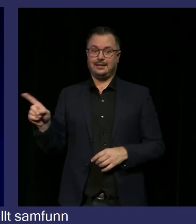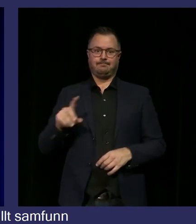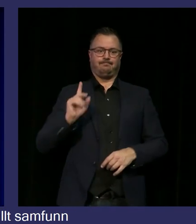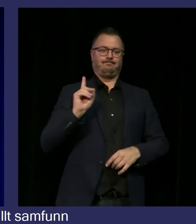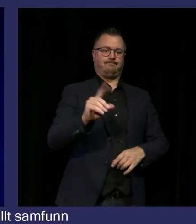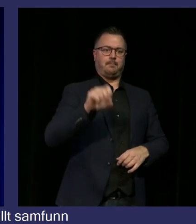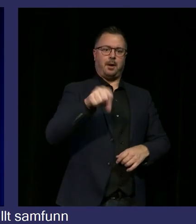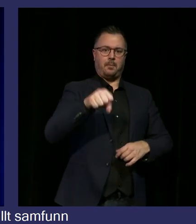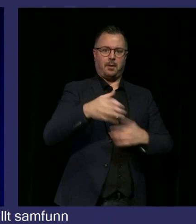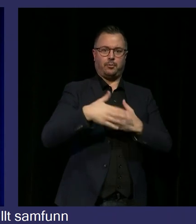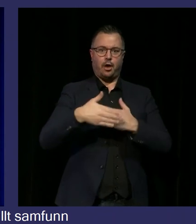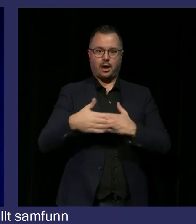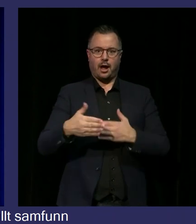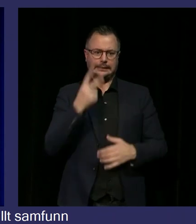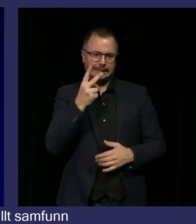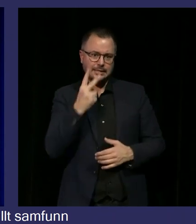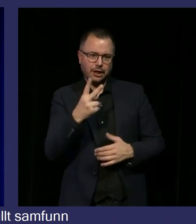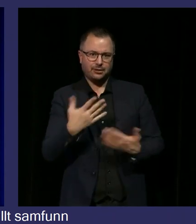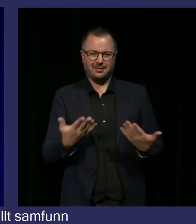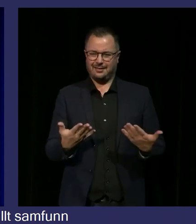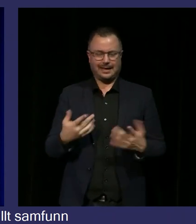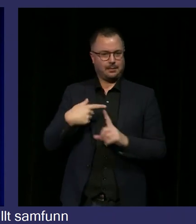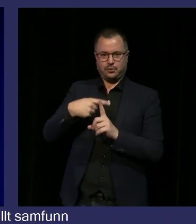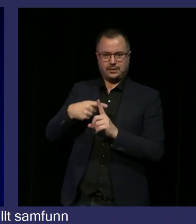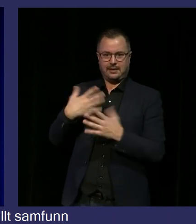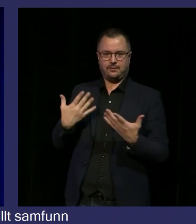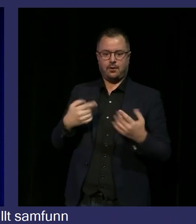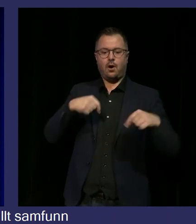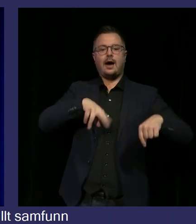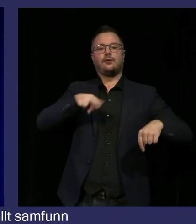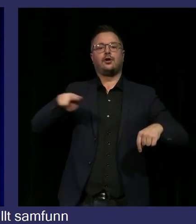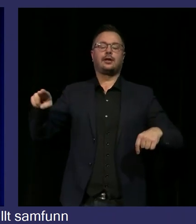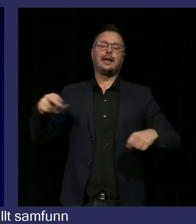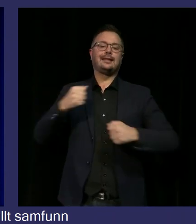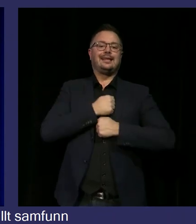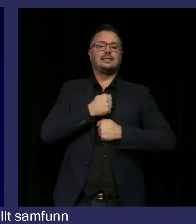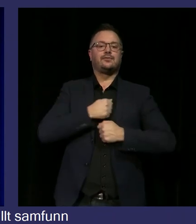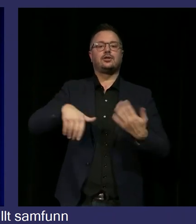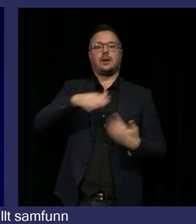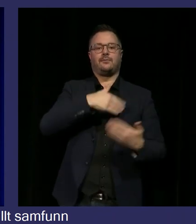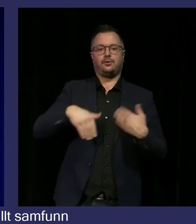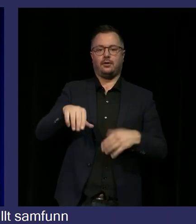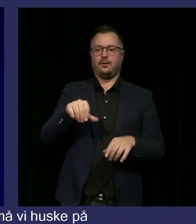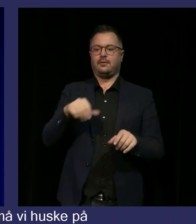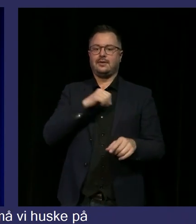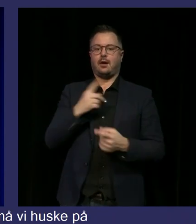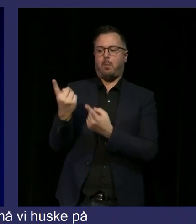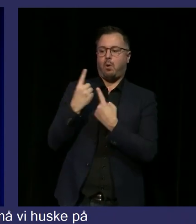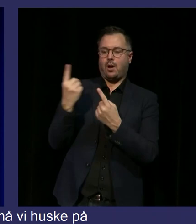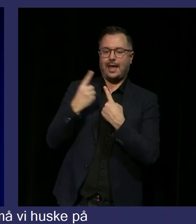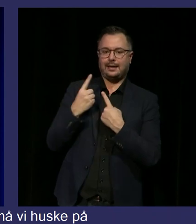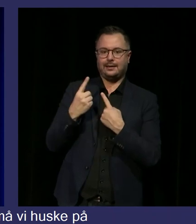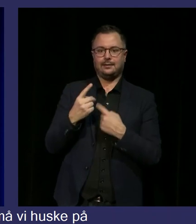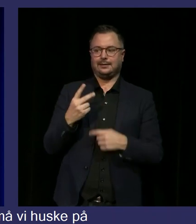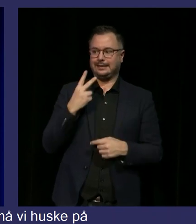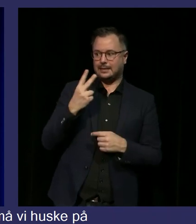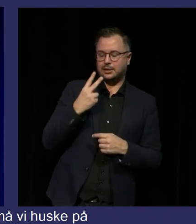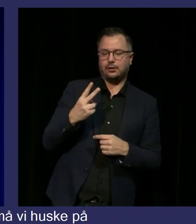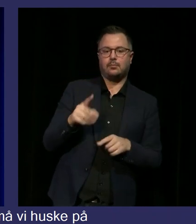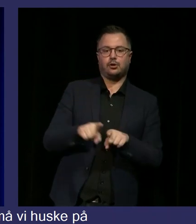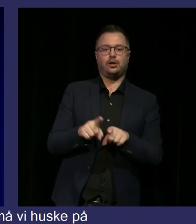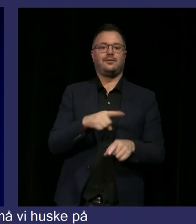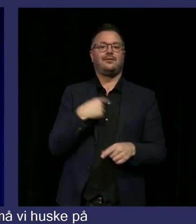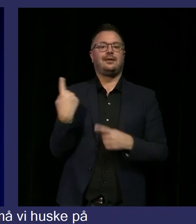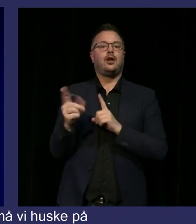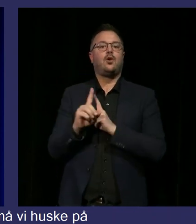Og normalt i Norge så det sånn tillitsfullt samfunn som gjør at de påleggene, de tilsynene man får, man følger opp det ganske lojalt. Så må vi